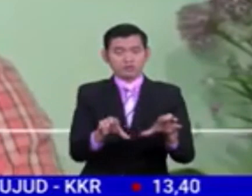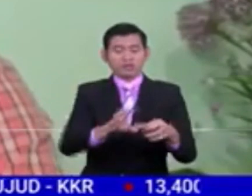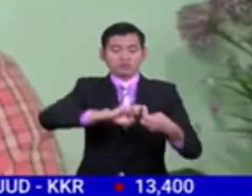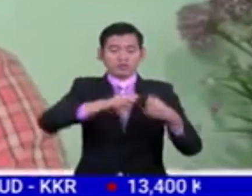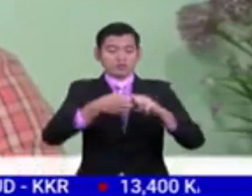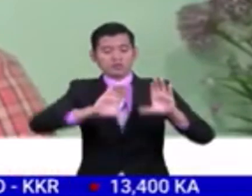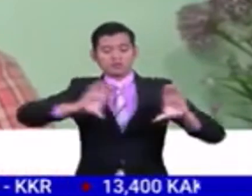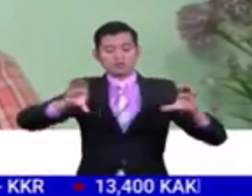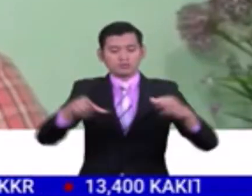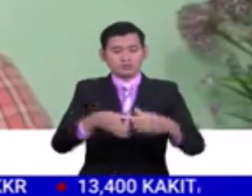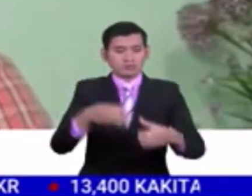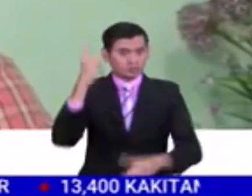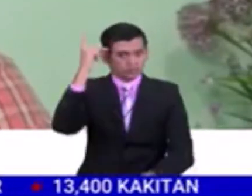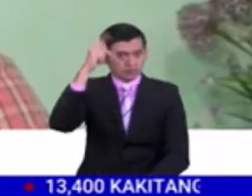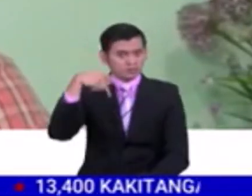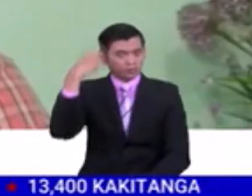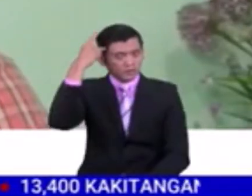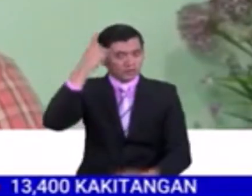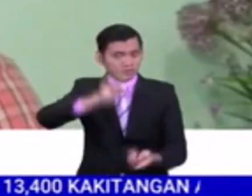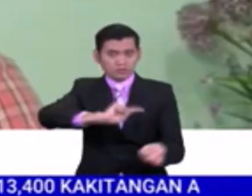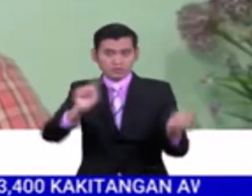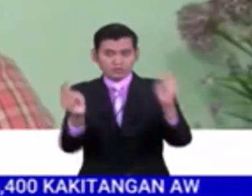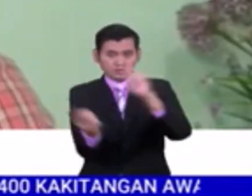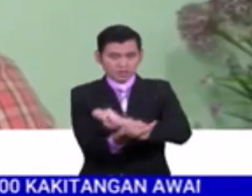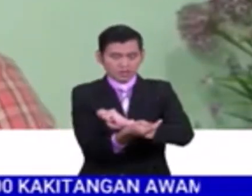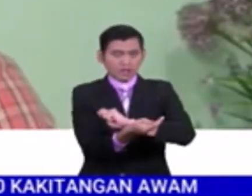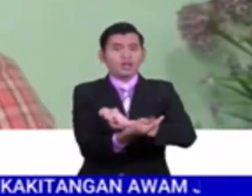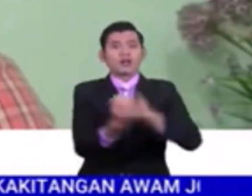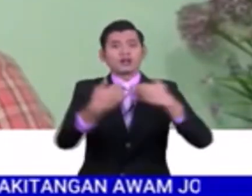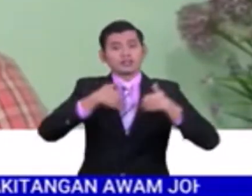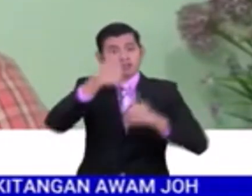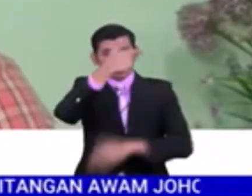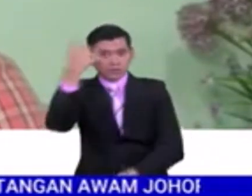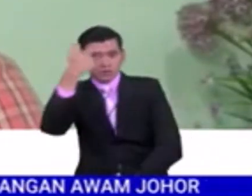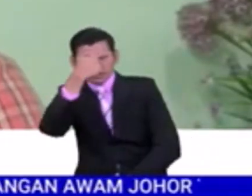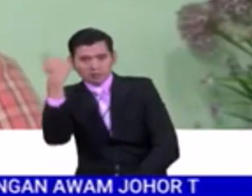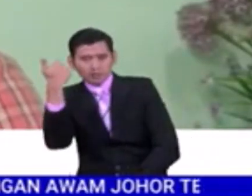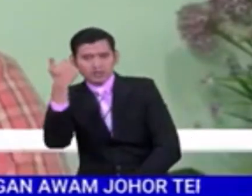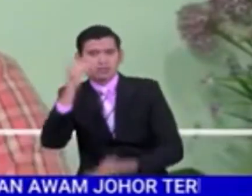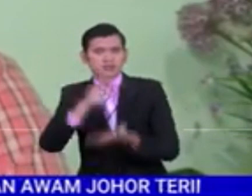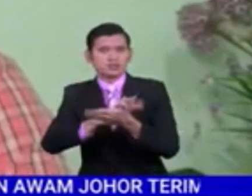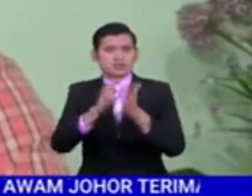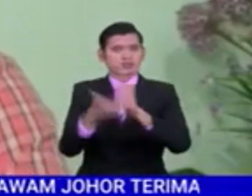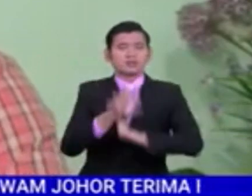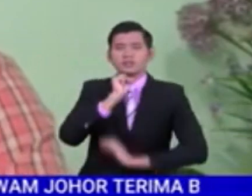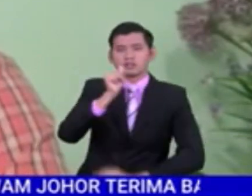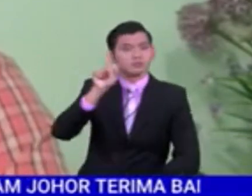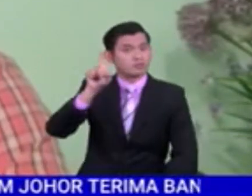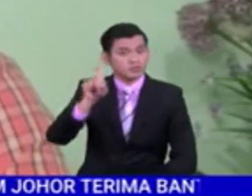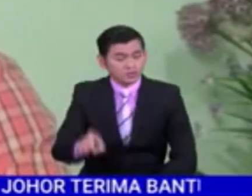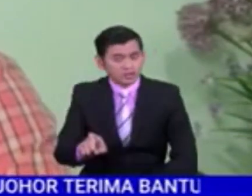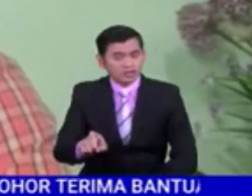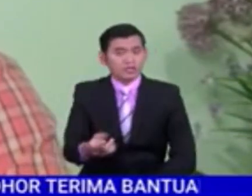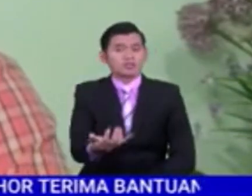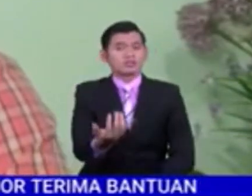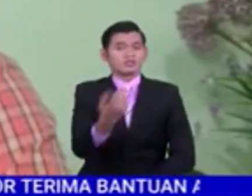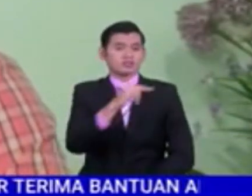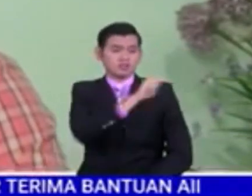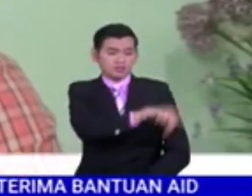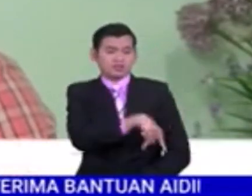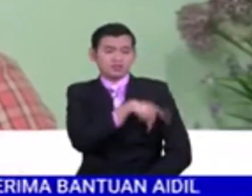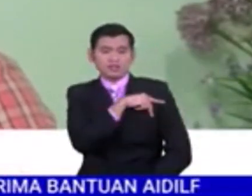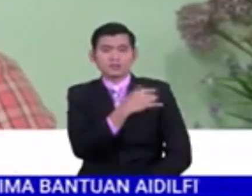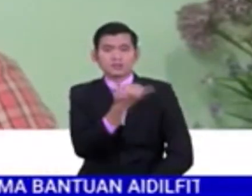mempunyai perspektif yang berbagai dan sebab-sebabnya pun banyak dan tidak semestinya kerana salah laku ataupun